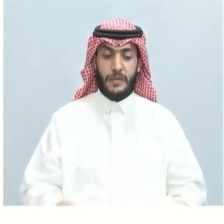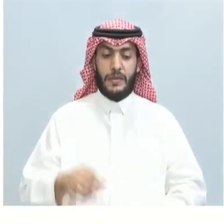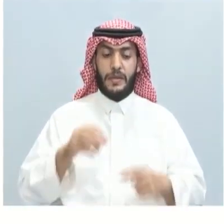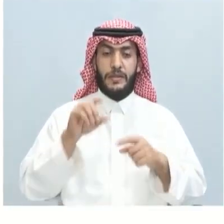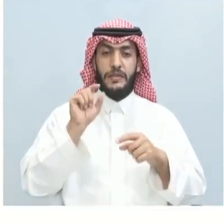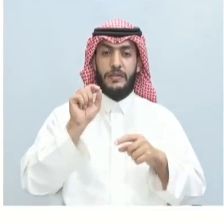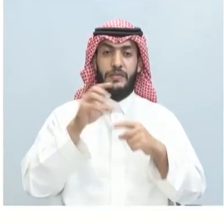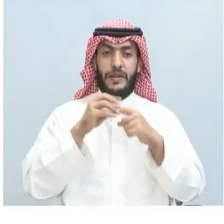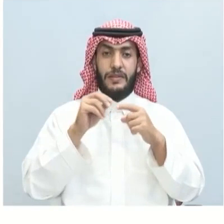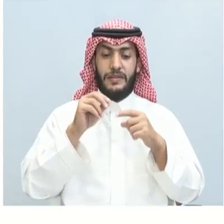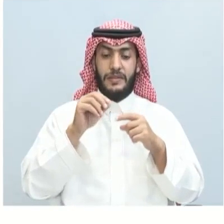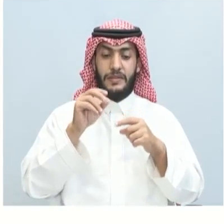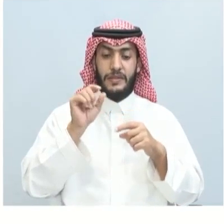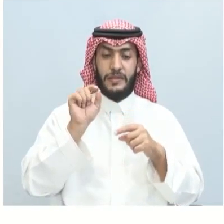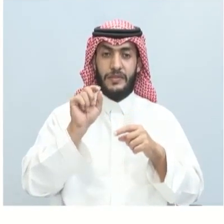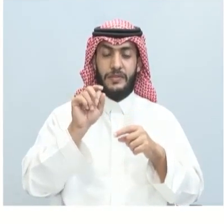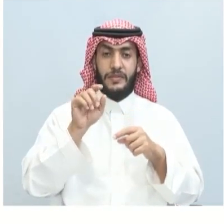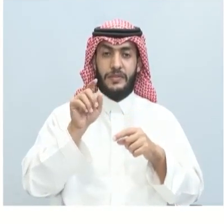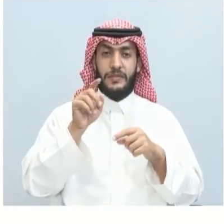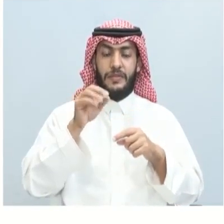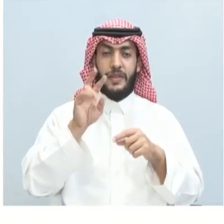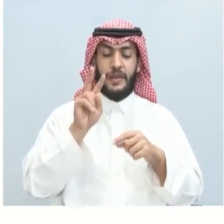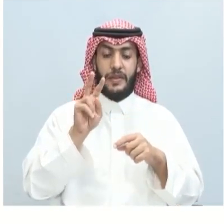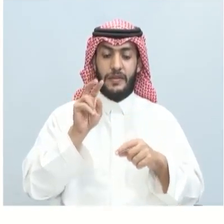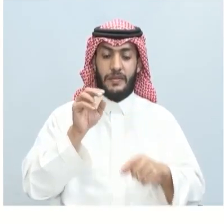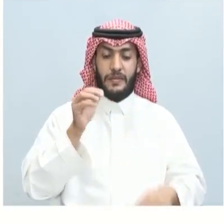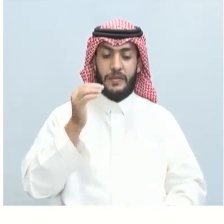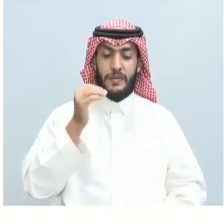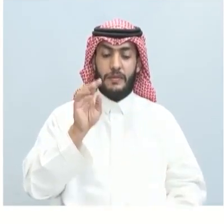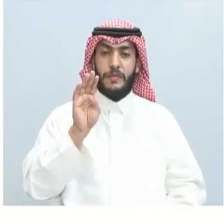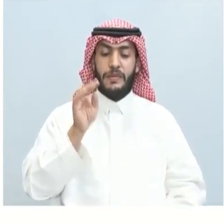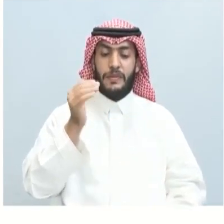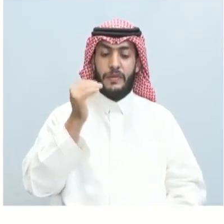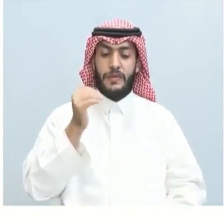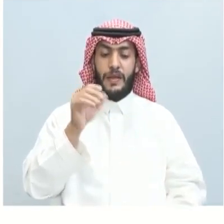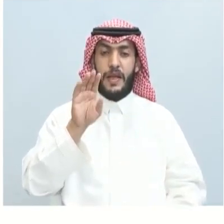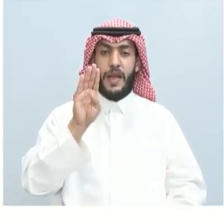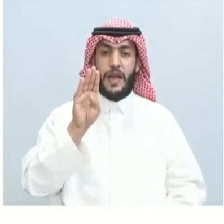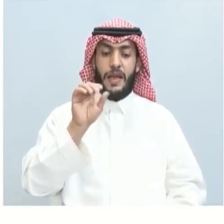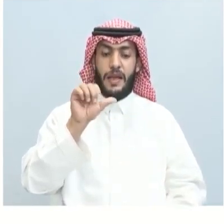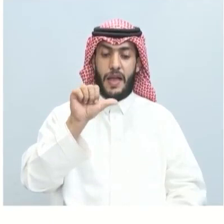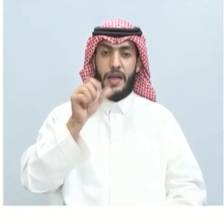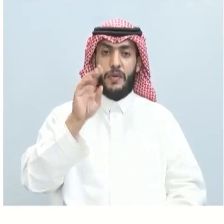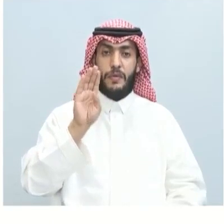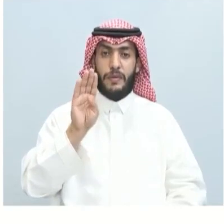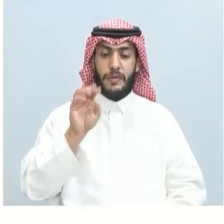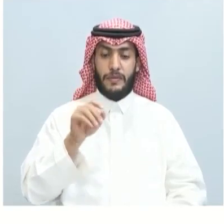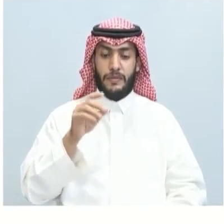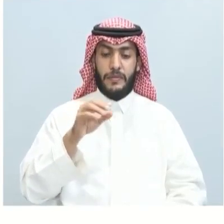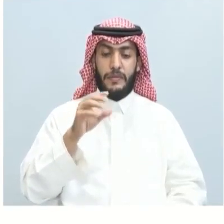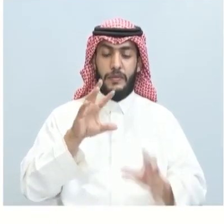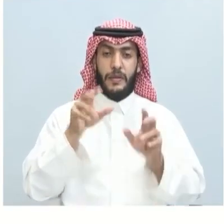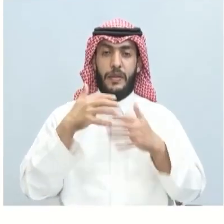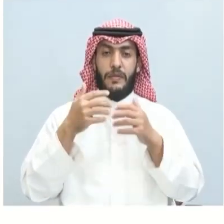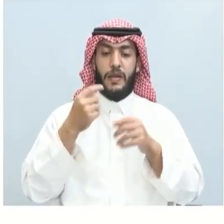0.2 هنا ل الماده ب على الماده اي وهو الموضع الاول فهو